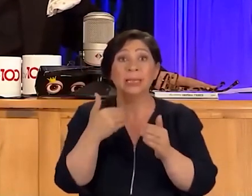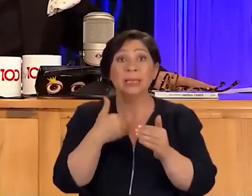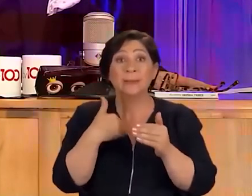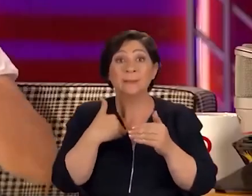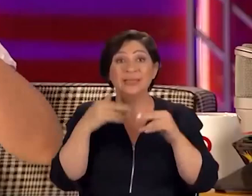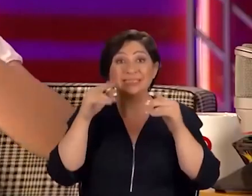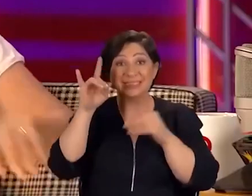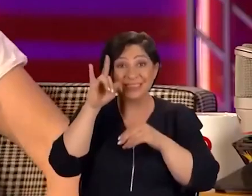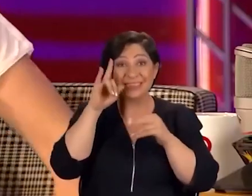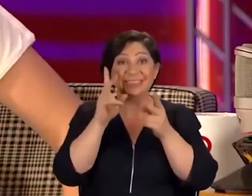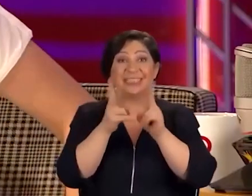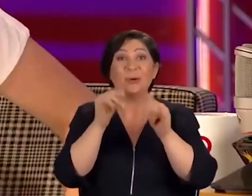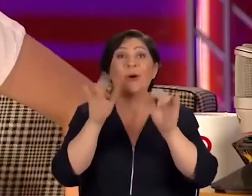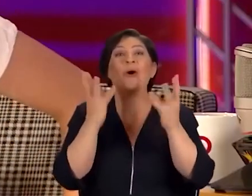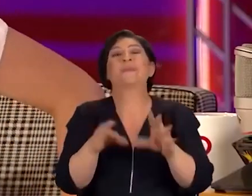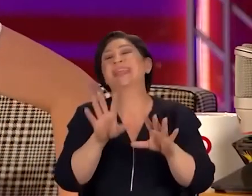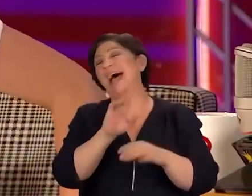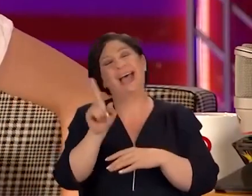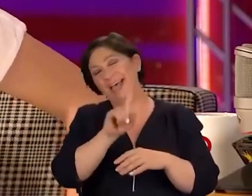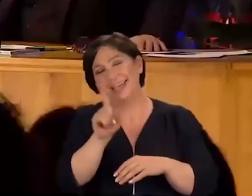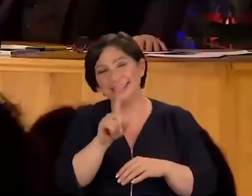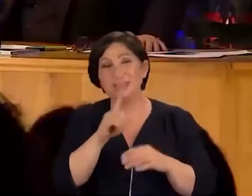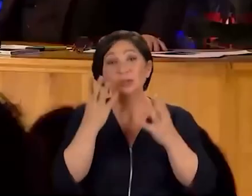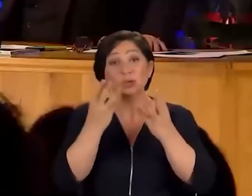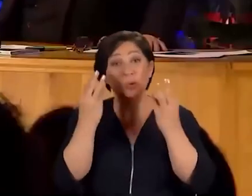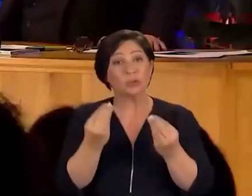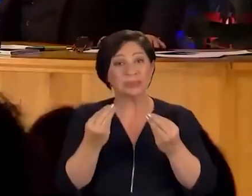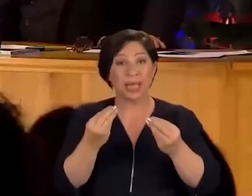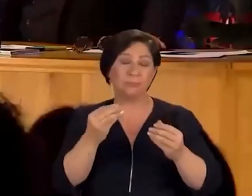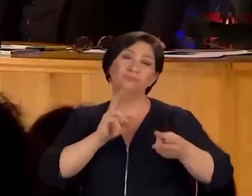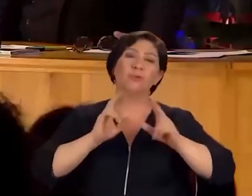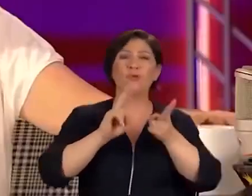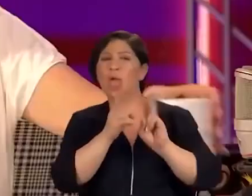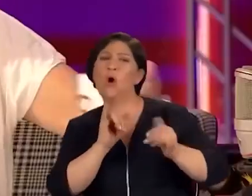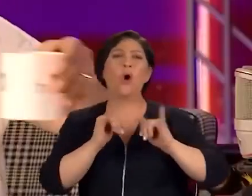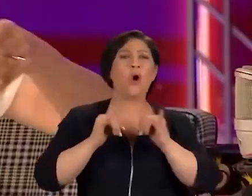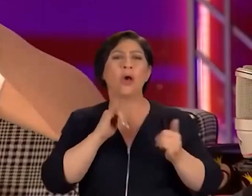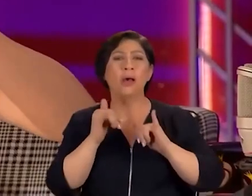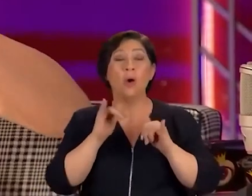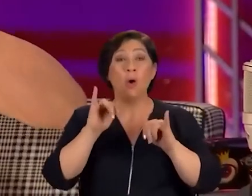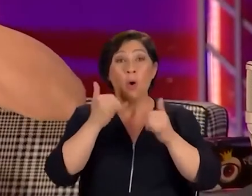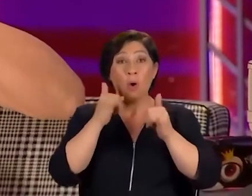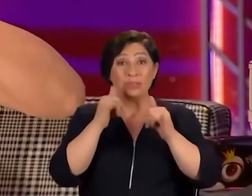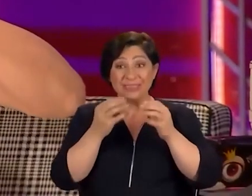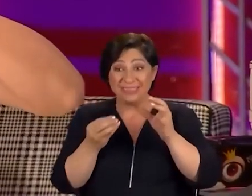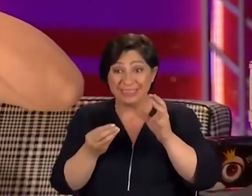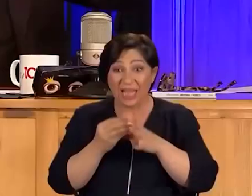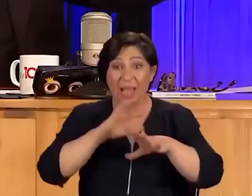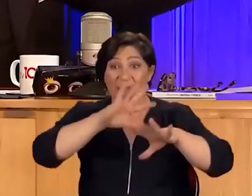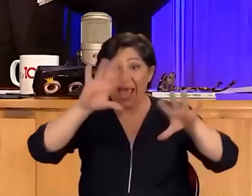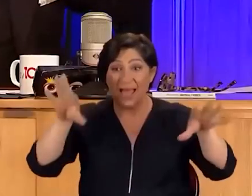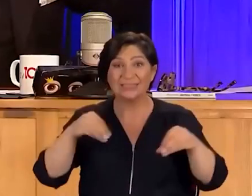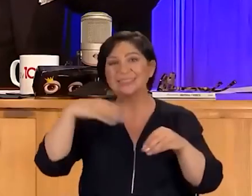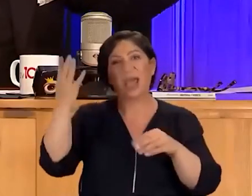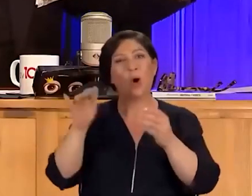beni kıskandıkları şey oyun olmadı. Hayır, çok güzel, çok güzel yorumladı. Ve oyun çıkacakken sonra herkes